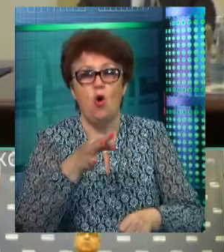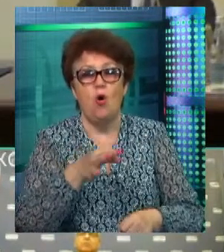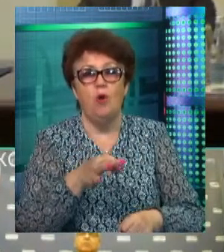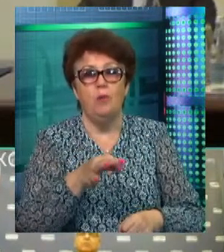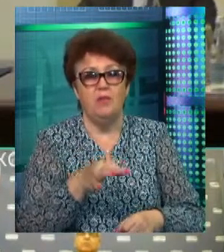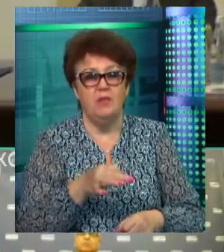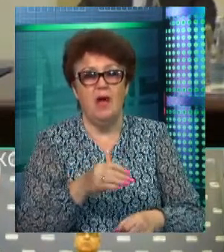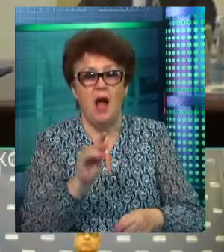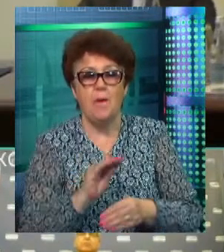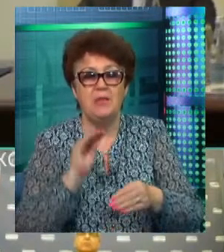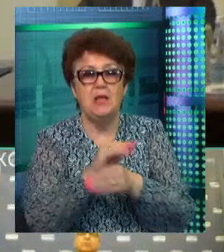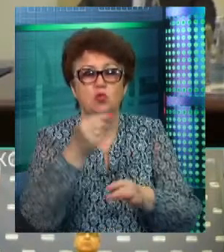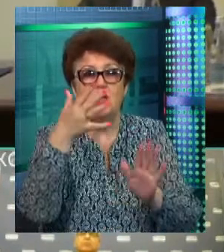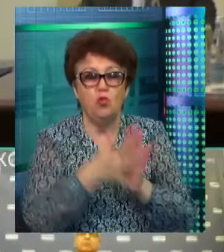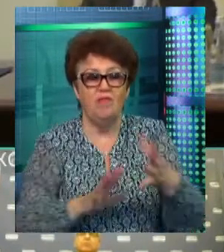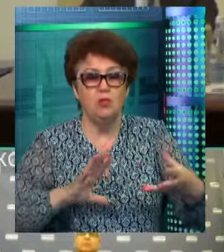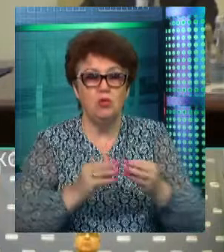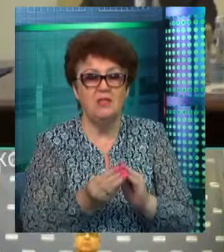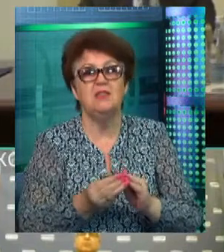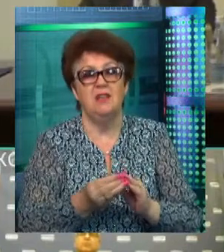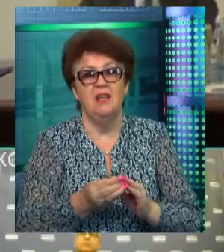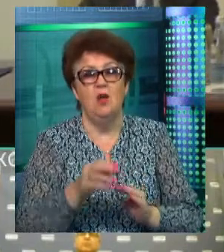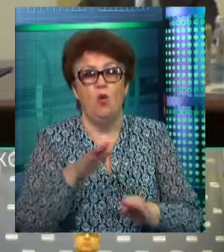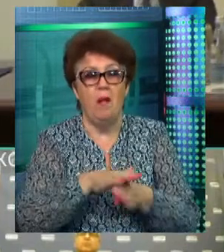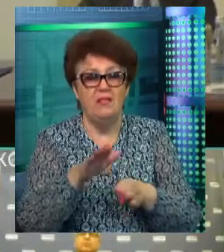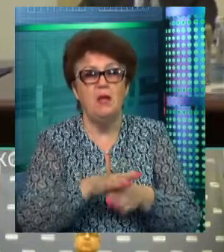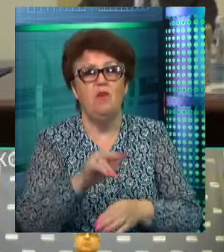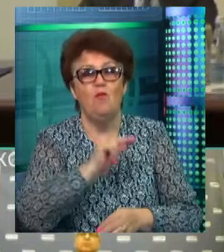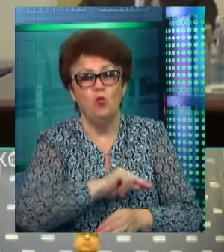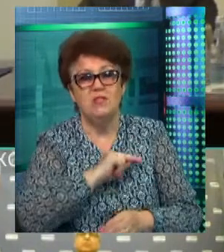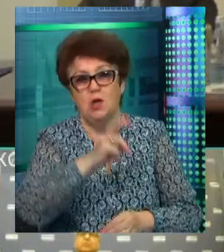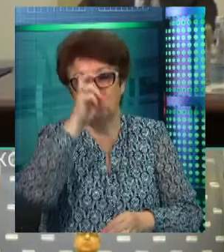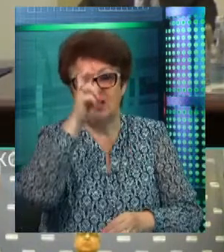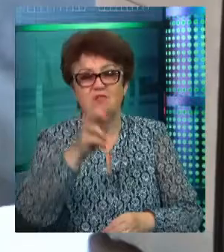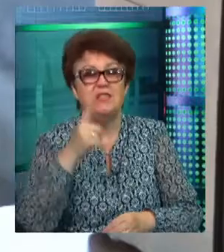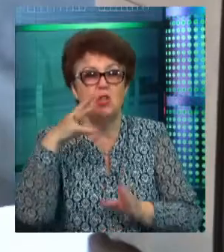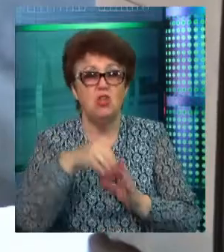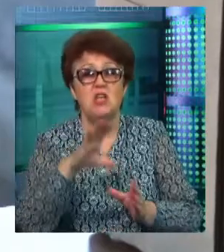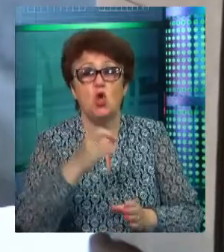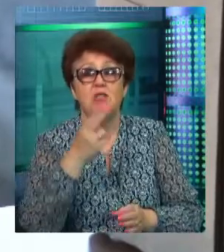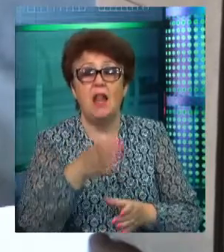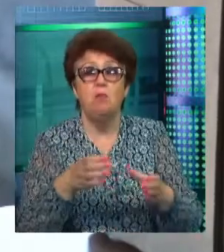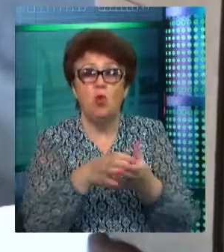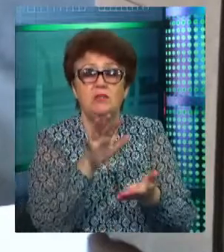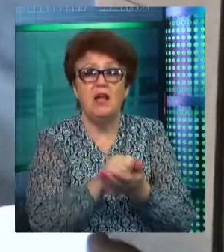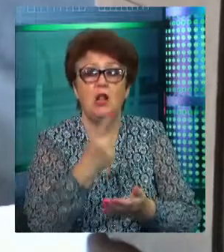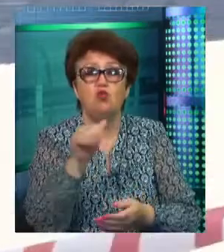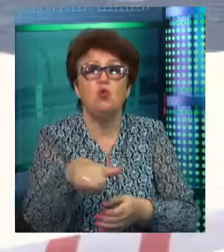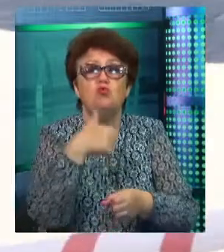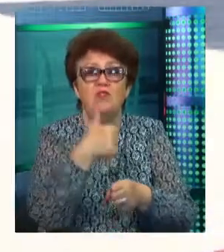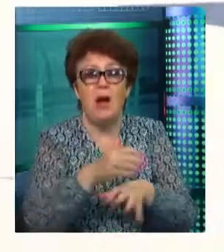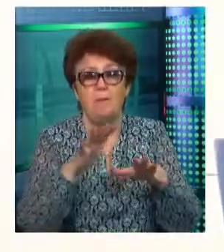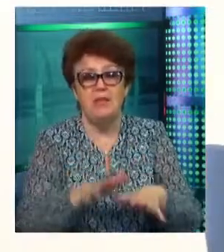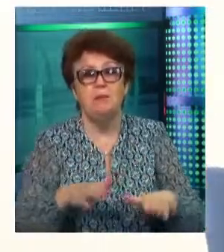расходов возникающий в результате выполнения my функции полномочиями пищит государственное значение социальный блок занял одно из ключевых мест